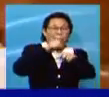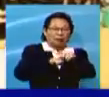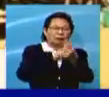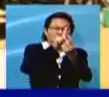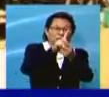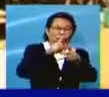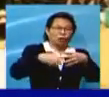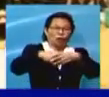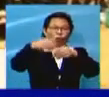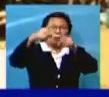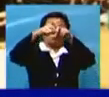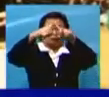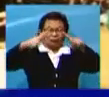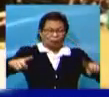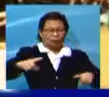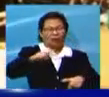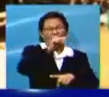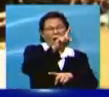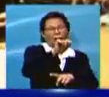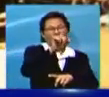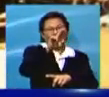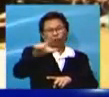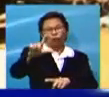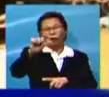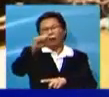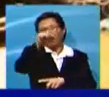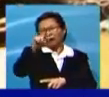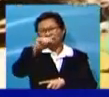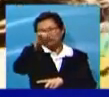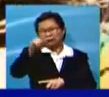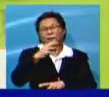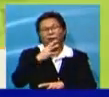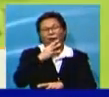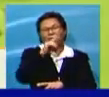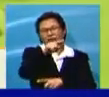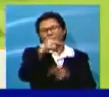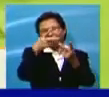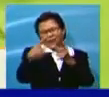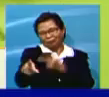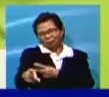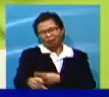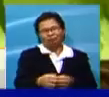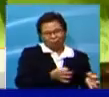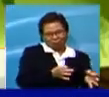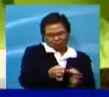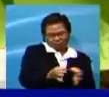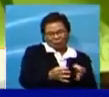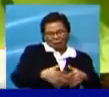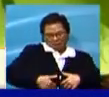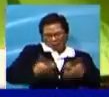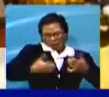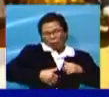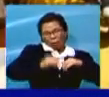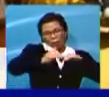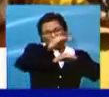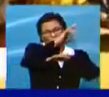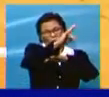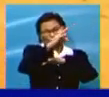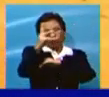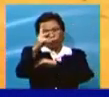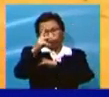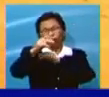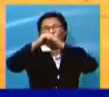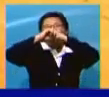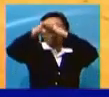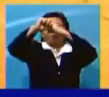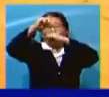luar Dewan, Abdul Aziz mendakwa kenyataan Datuk Muhammad Amar itu tidak tepat. Jelas beliau, kemarahan lebih 7,000 penduduk orang asli